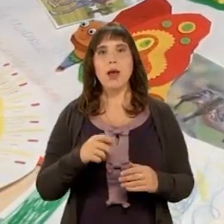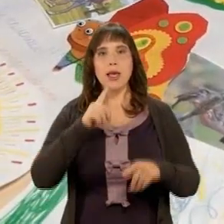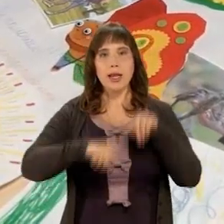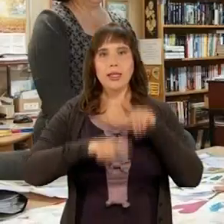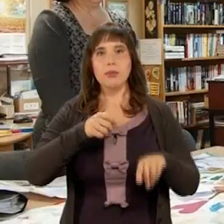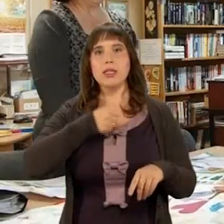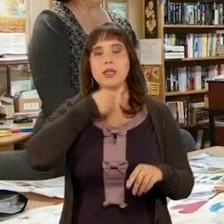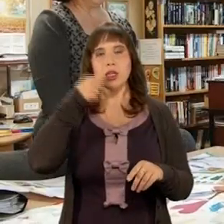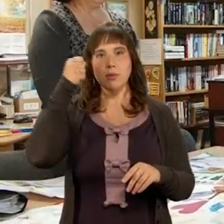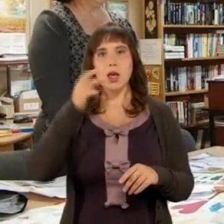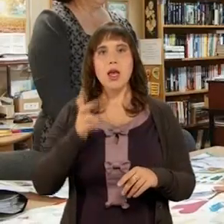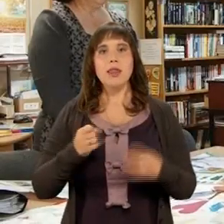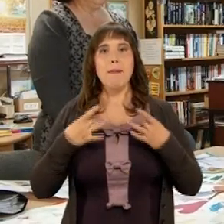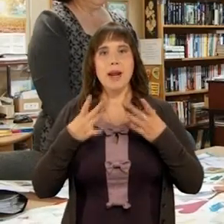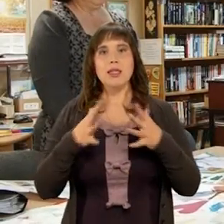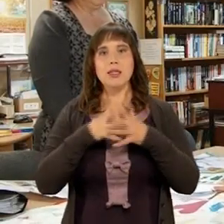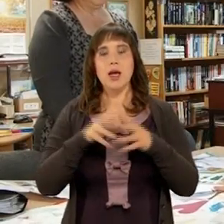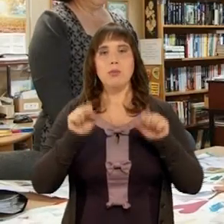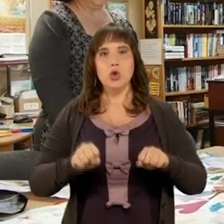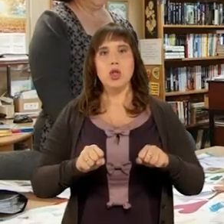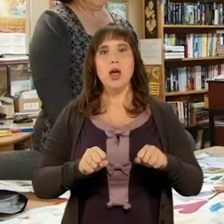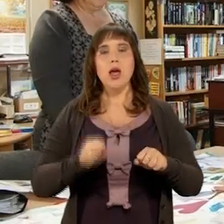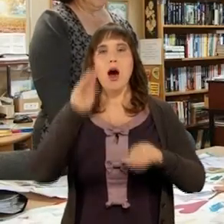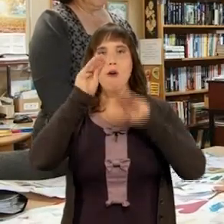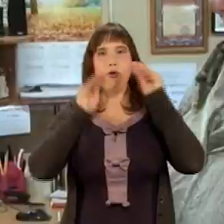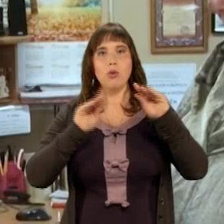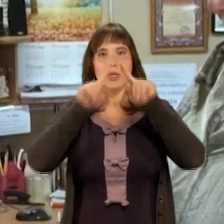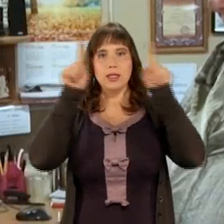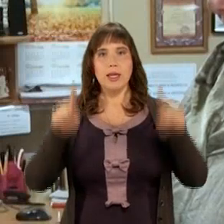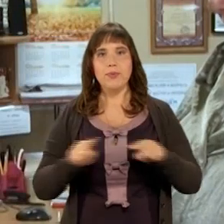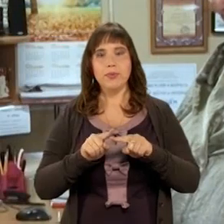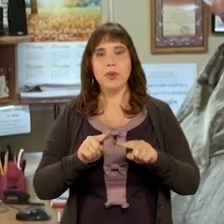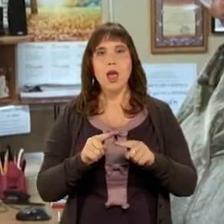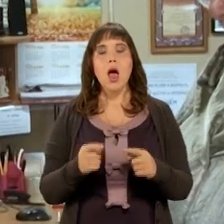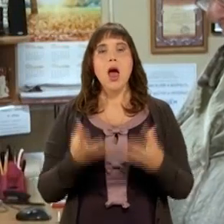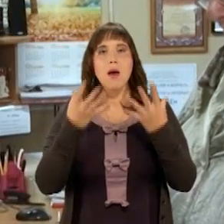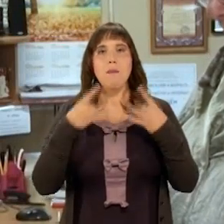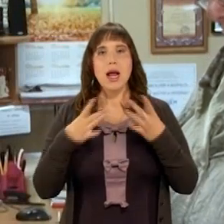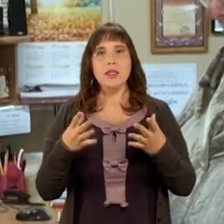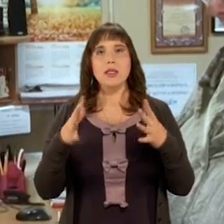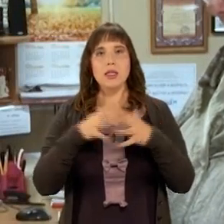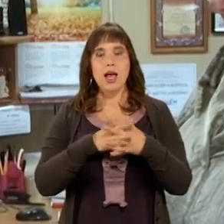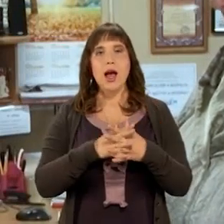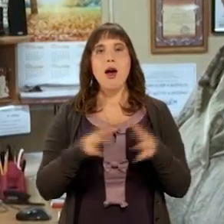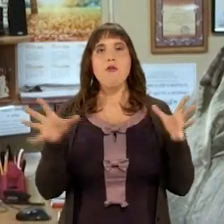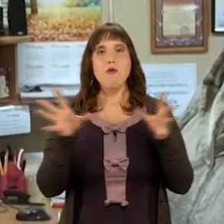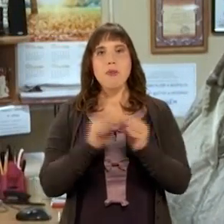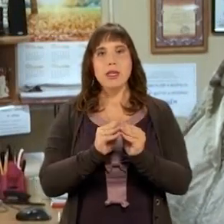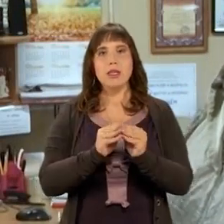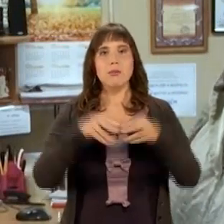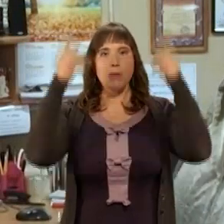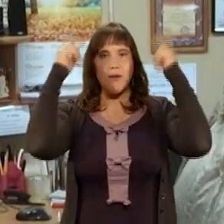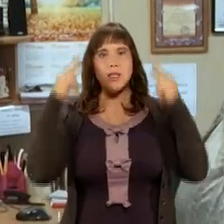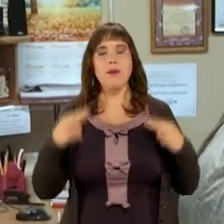и старшим. На этого. День села можно да? стенд оформить. И, конечно, можно обязательно. У нас День села вообще приурочен к нашему